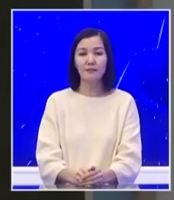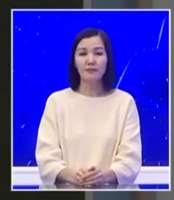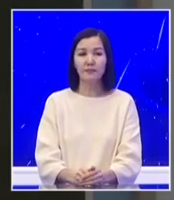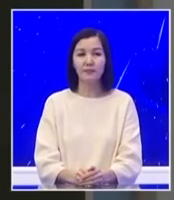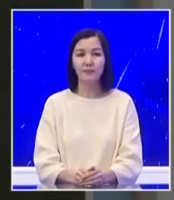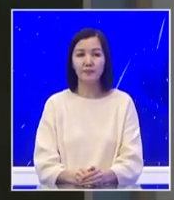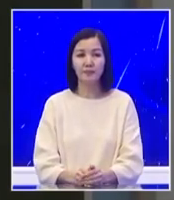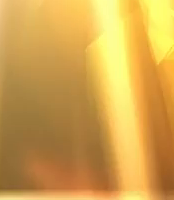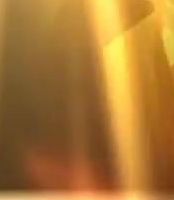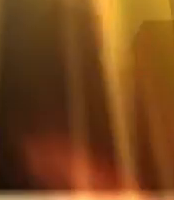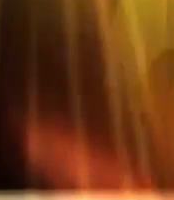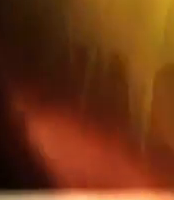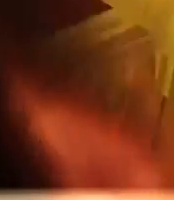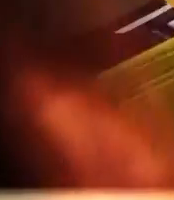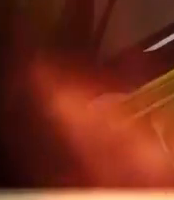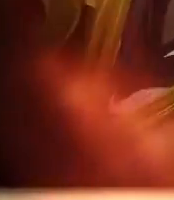Жетісу телеарнасы.